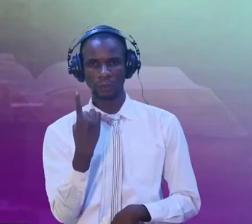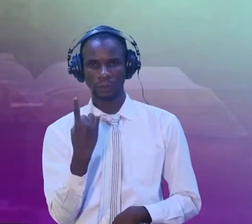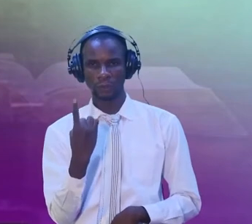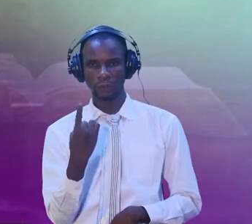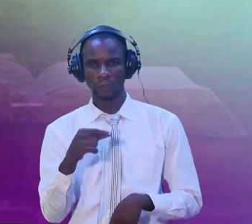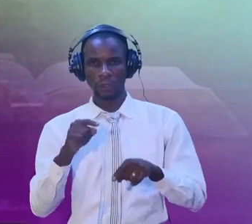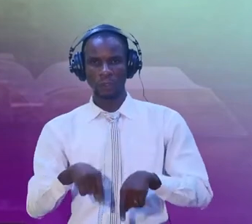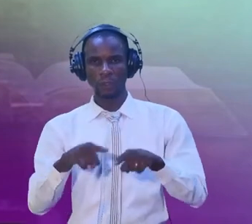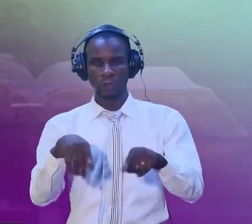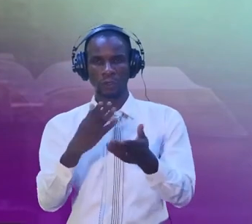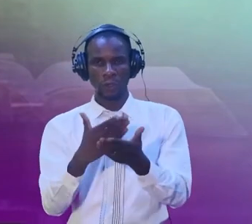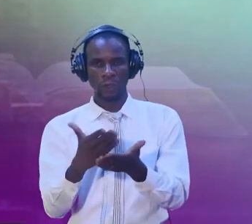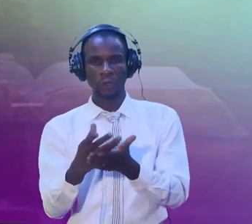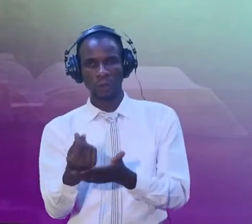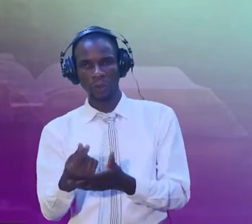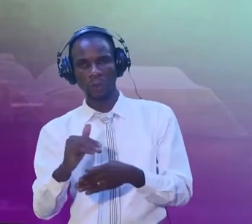kufanya mambo maajabu ajabu.